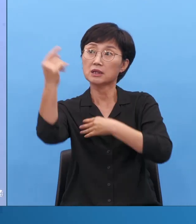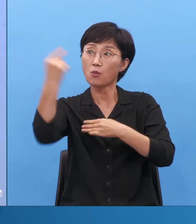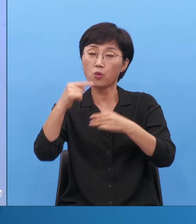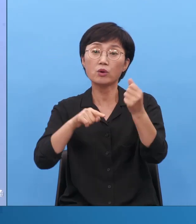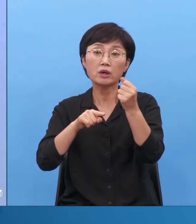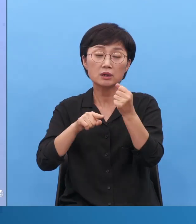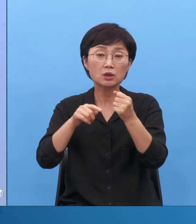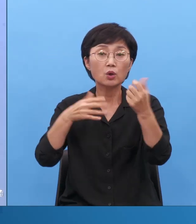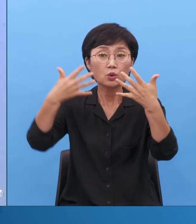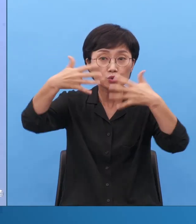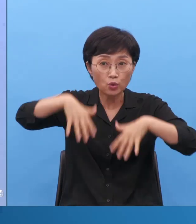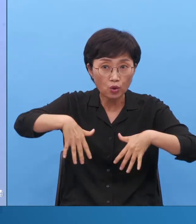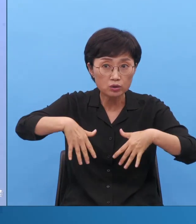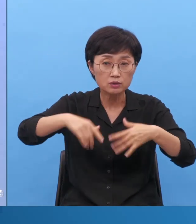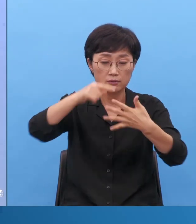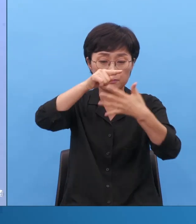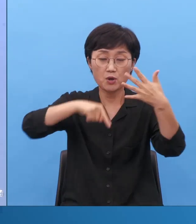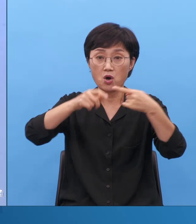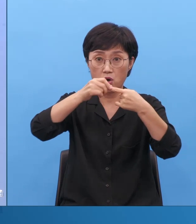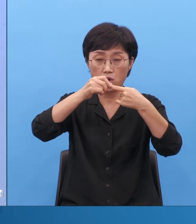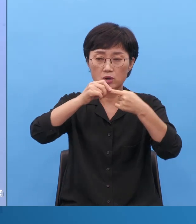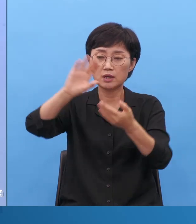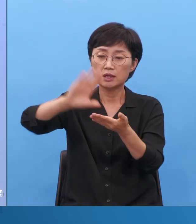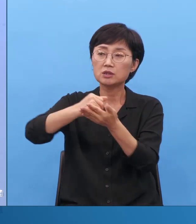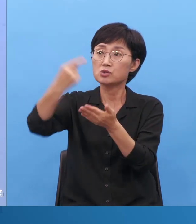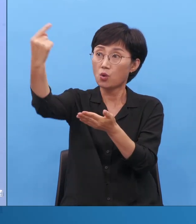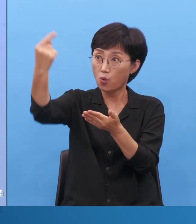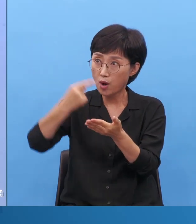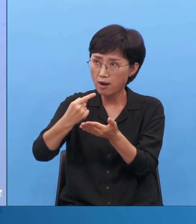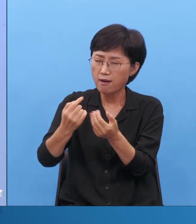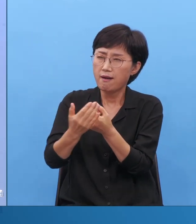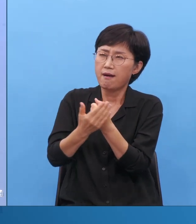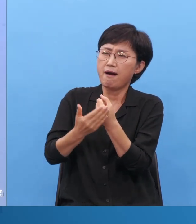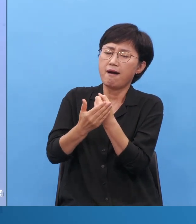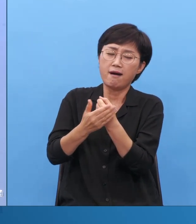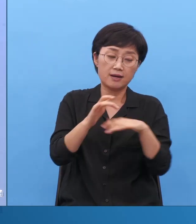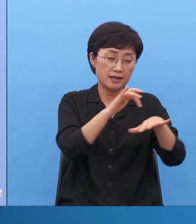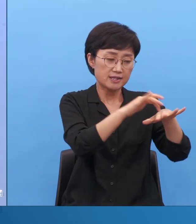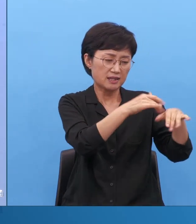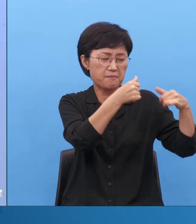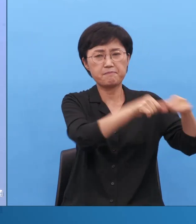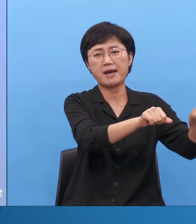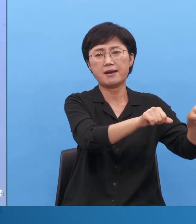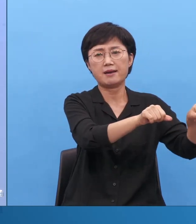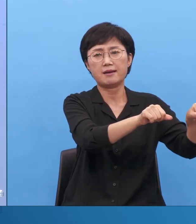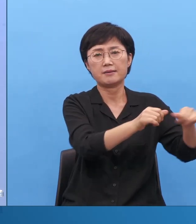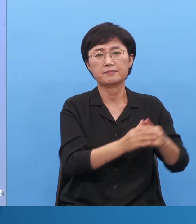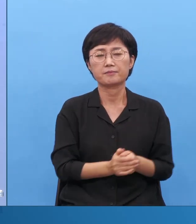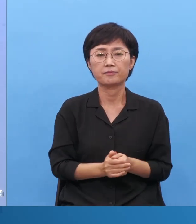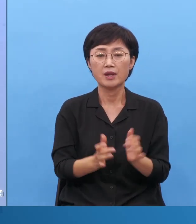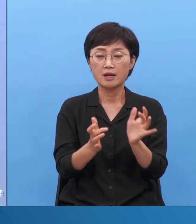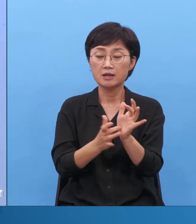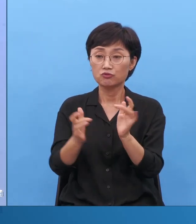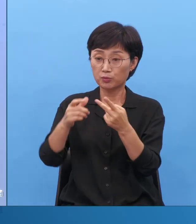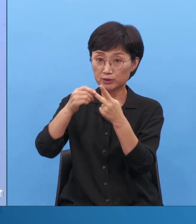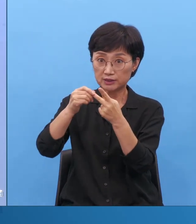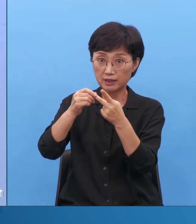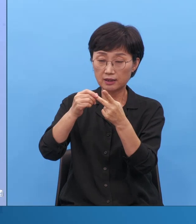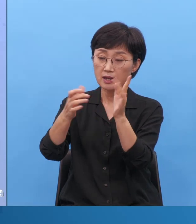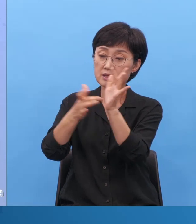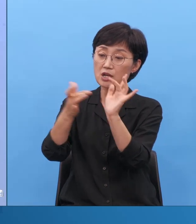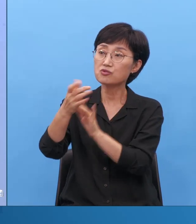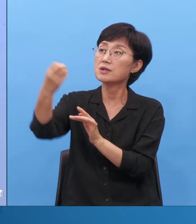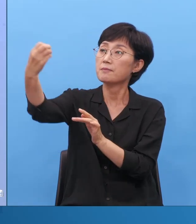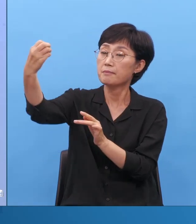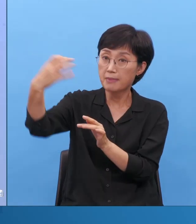흑암을 꺾어버린 거예요. And so there are 5 principles. First, that God came upon me, and all the forces of darkness crumbles. 예수님께서 두 번째로 말씀하신 겁니다.